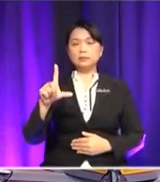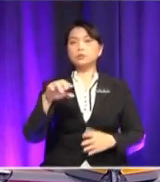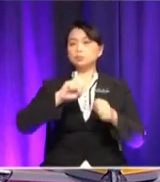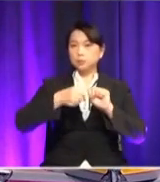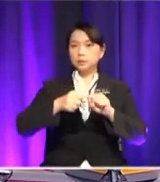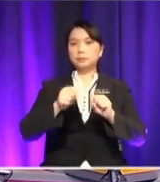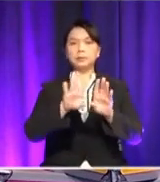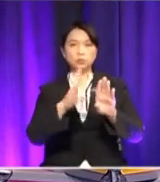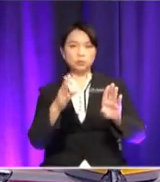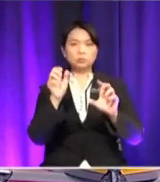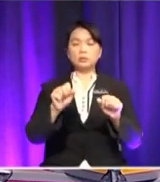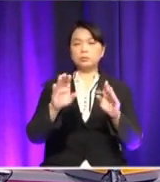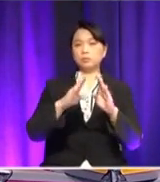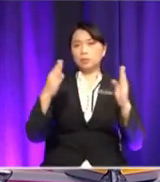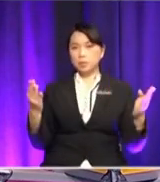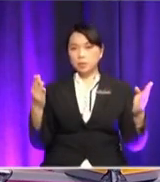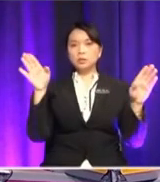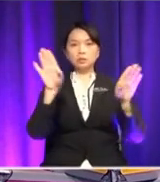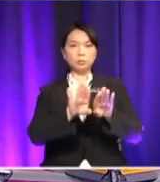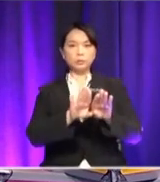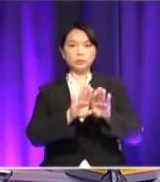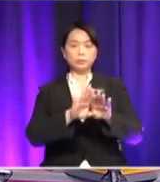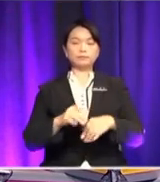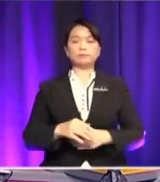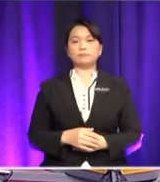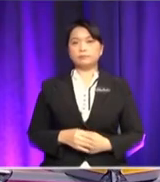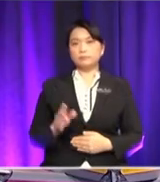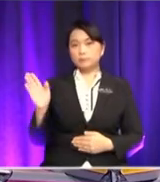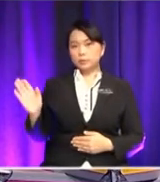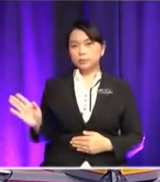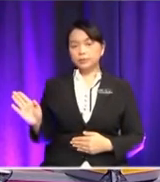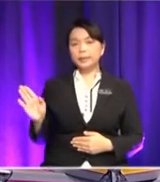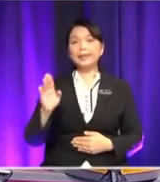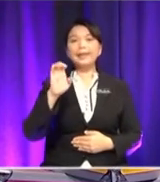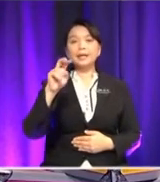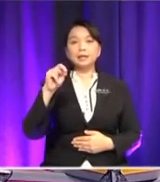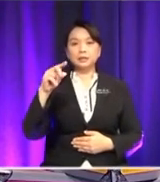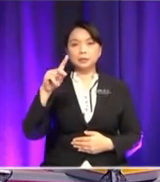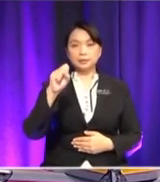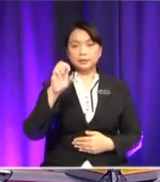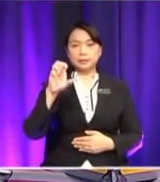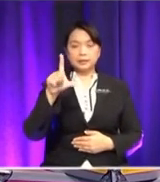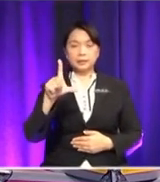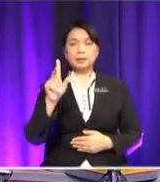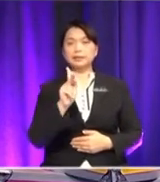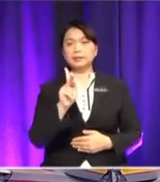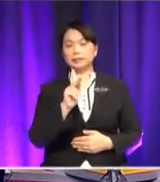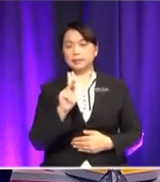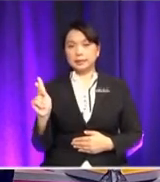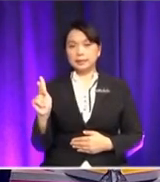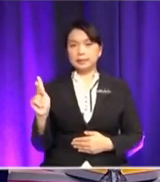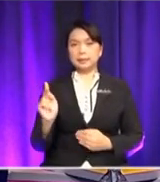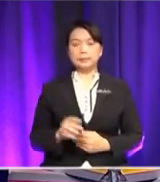tutup se ini kita Panggil pintu berengsel kanan Sebab Dia melekat dekat dinding kanan oke